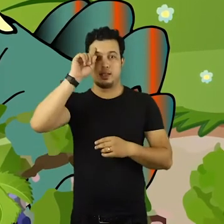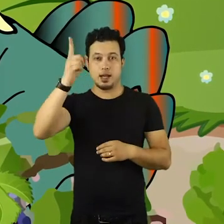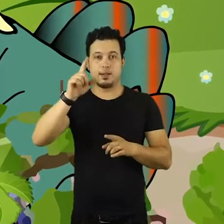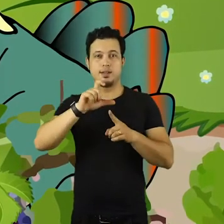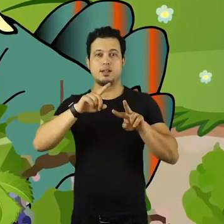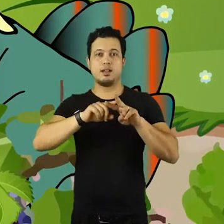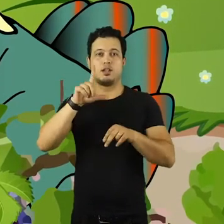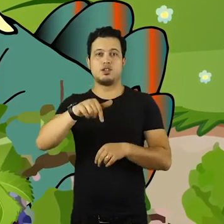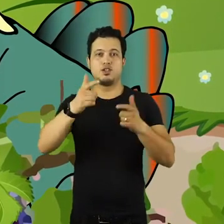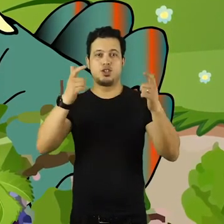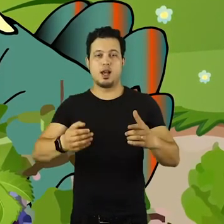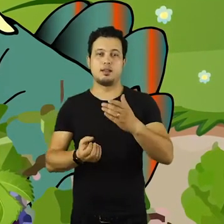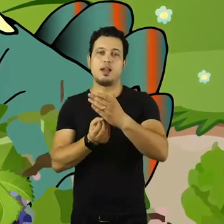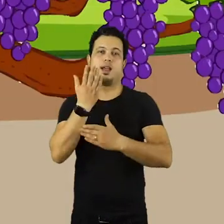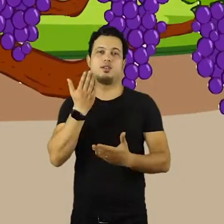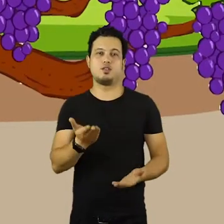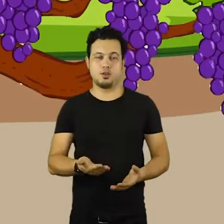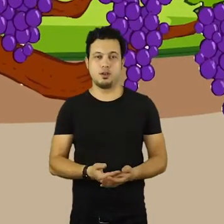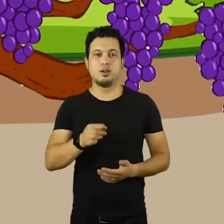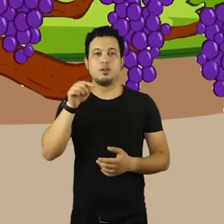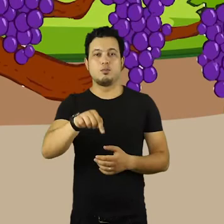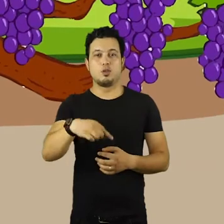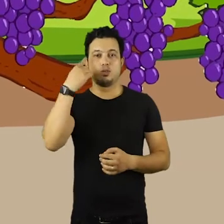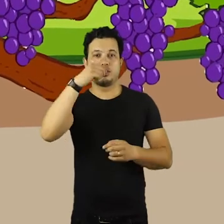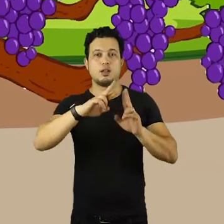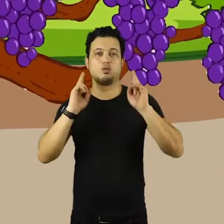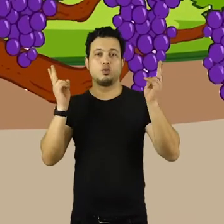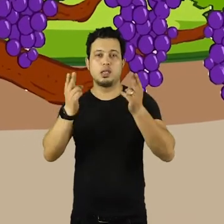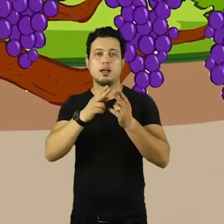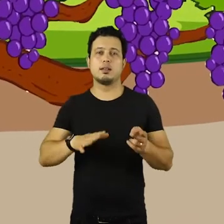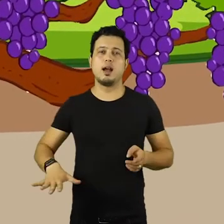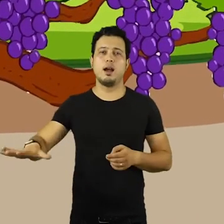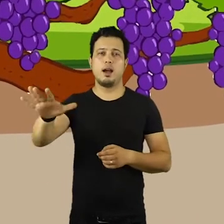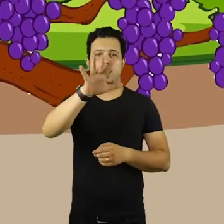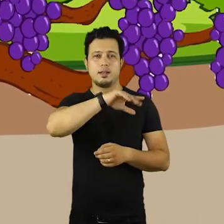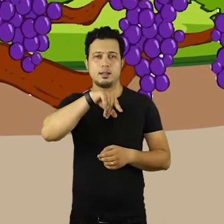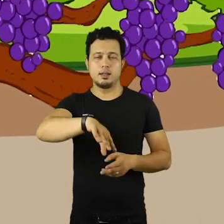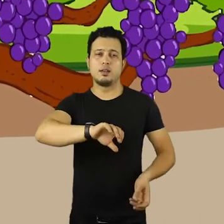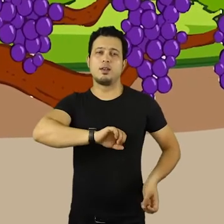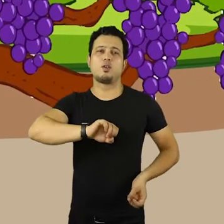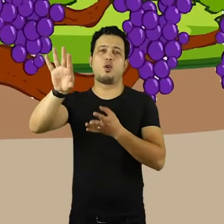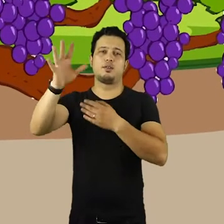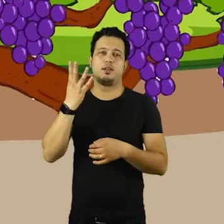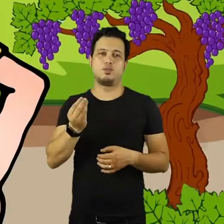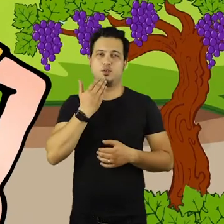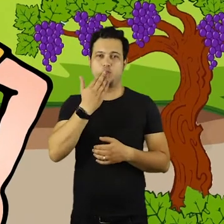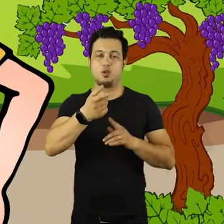dünyada sadece Çal'da yetişiyor. Bu yüzden de dünyanın dört bir yanına ihraç